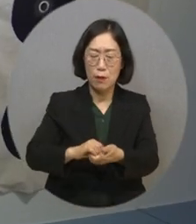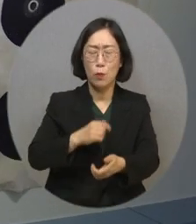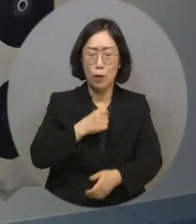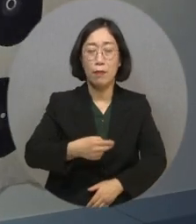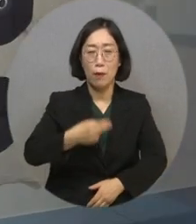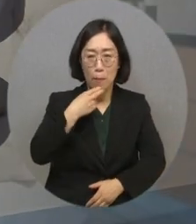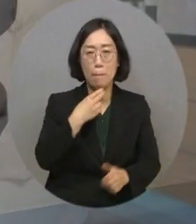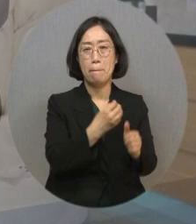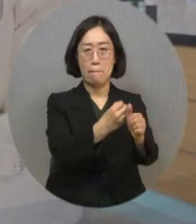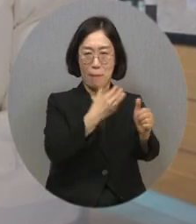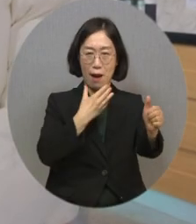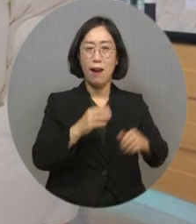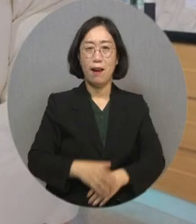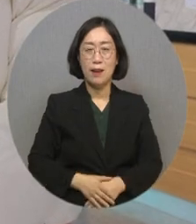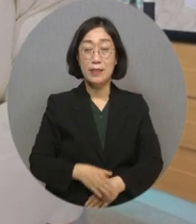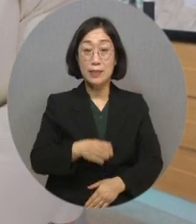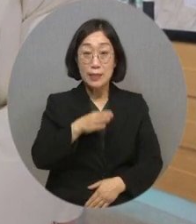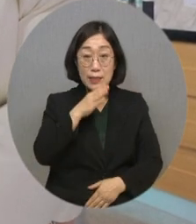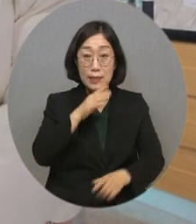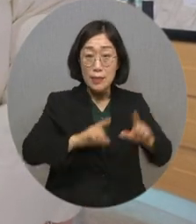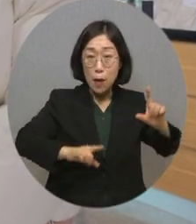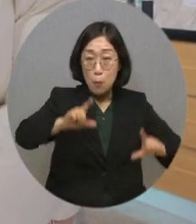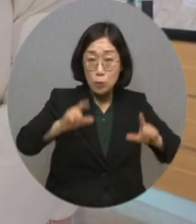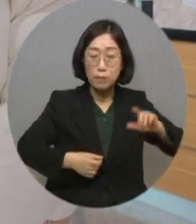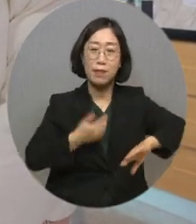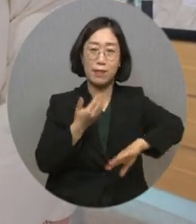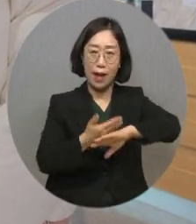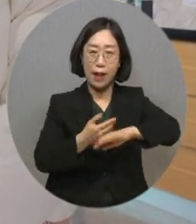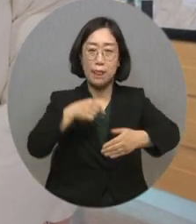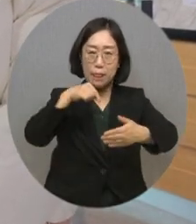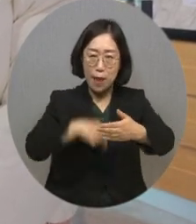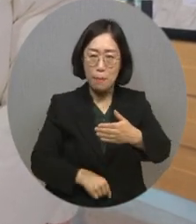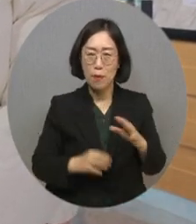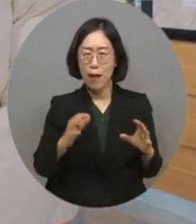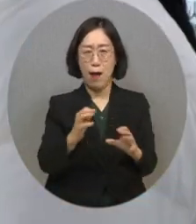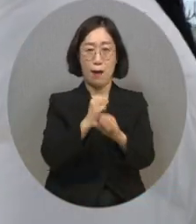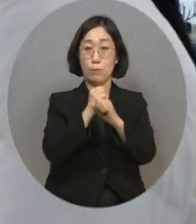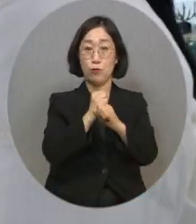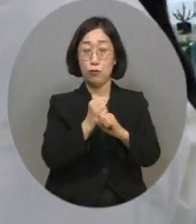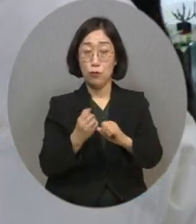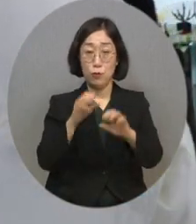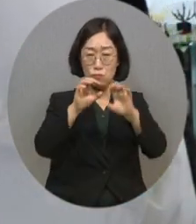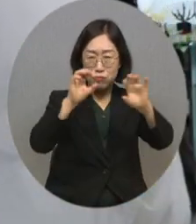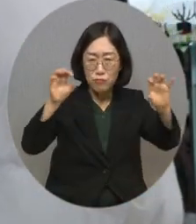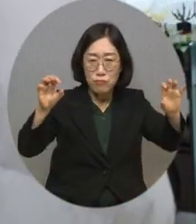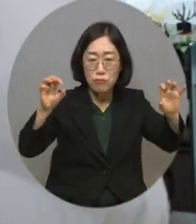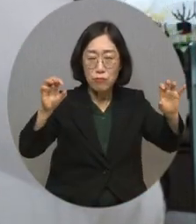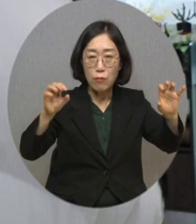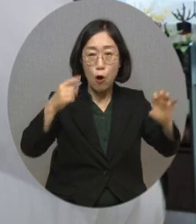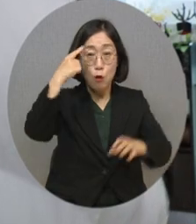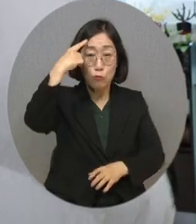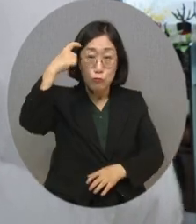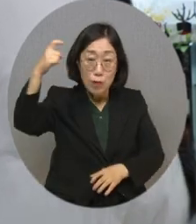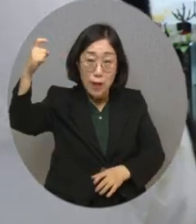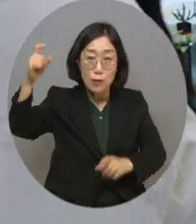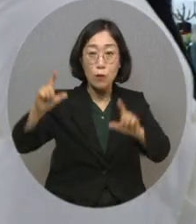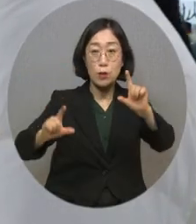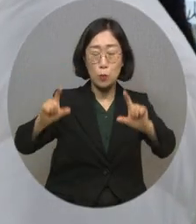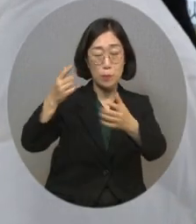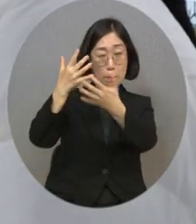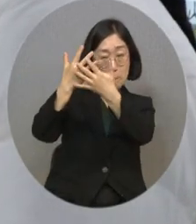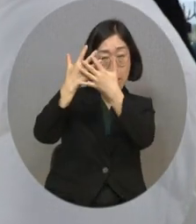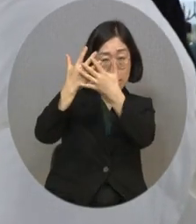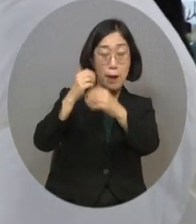합니다. 리얼리티의 경계를 뛰어넘어 내면을 압축해 드러내는 심상의 언어를 추상작업으로 표현하고